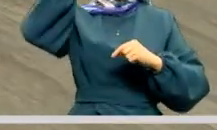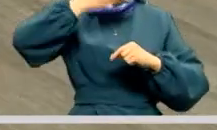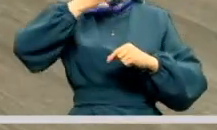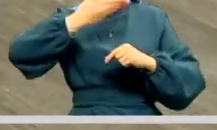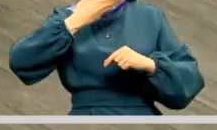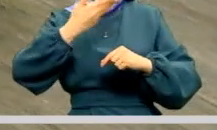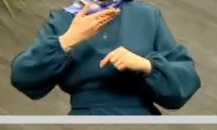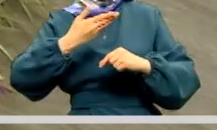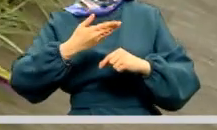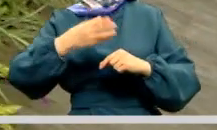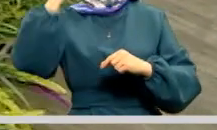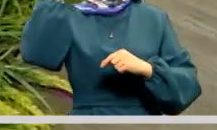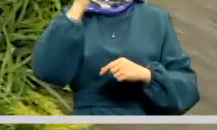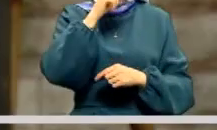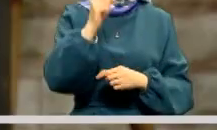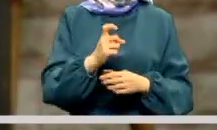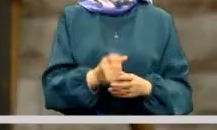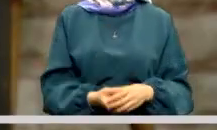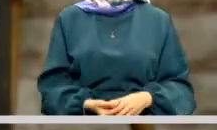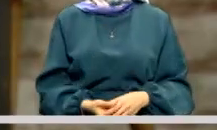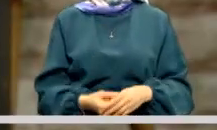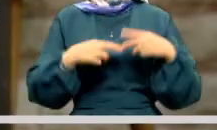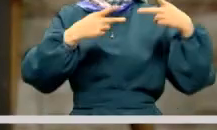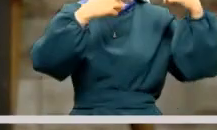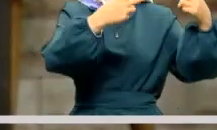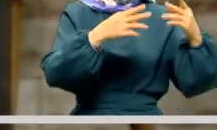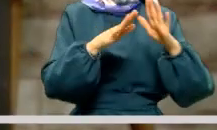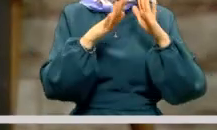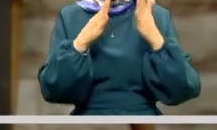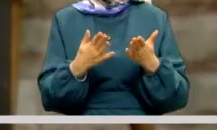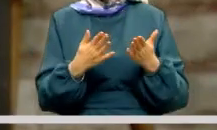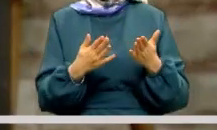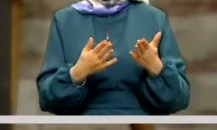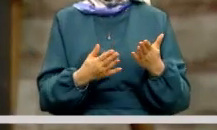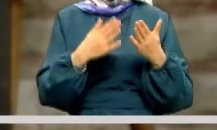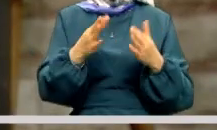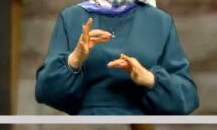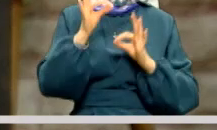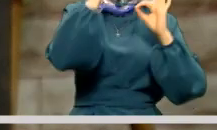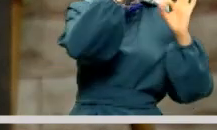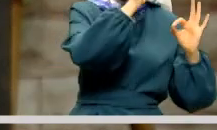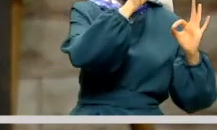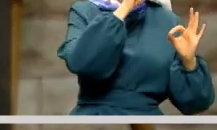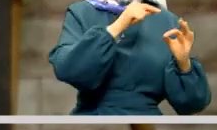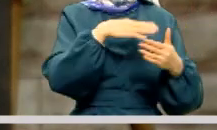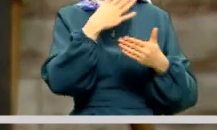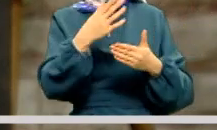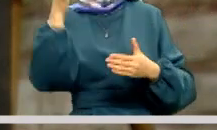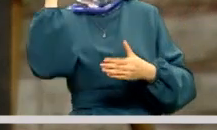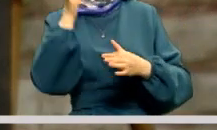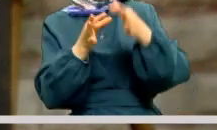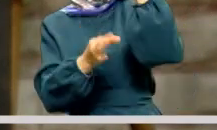ederek mi anlayacağız sadece aktara aktara Yoksa hem aktaran hem dinlenenler olarak ya bu bana